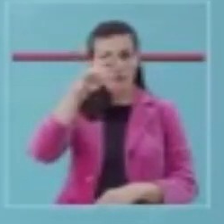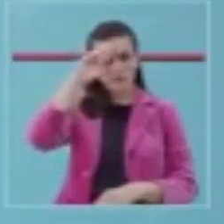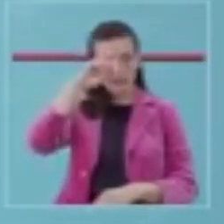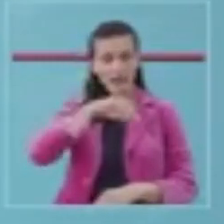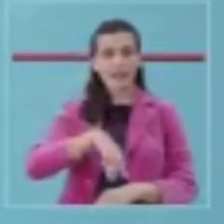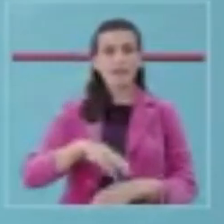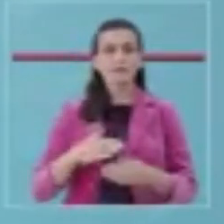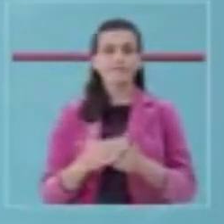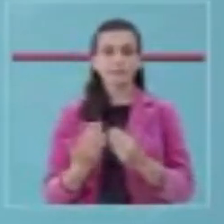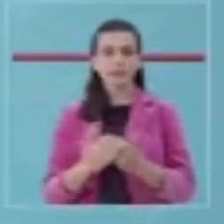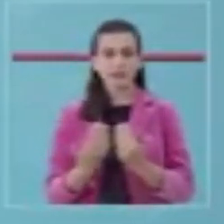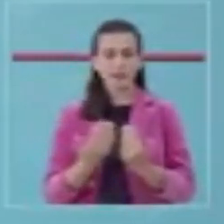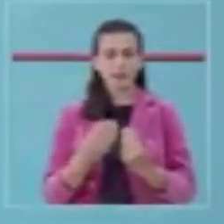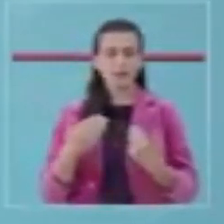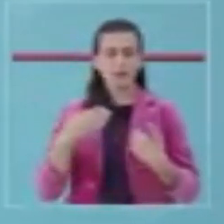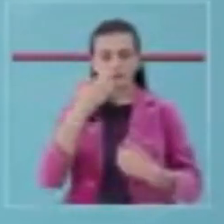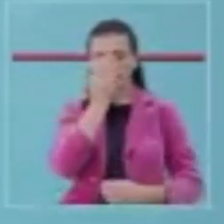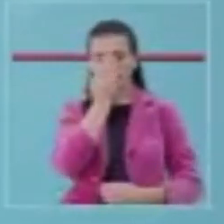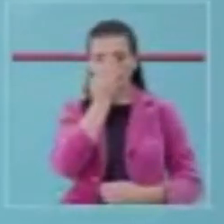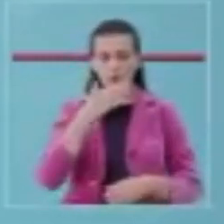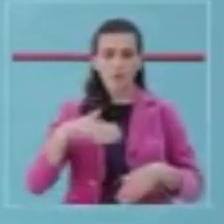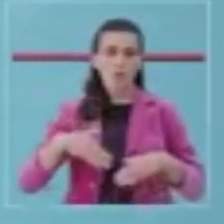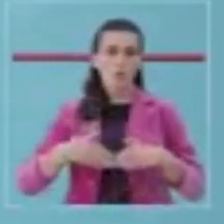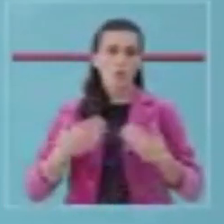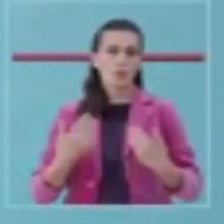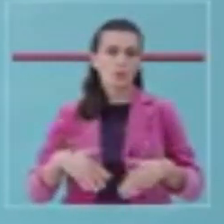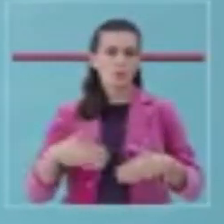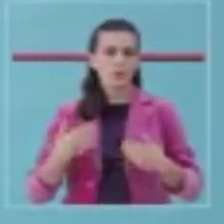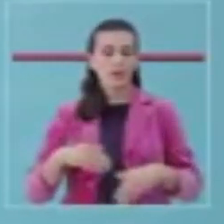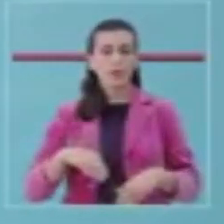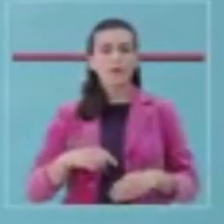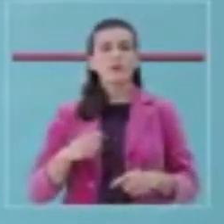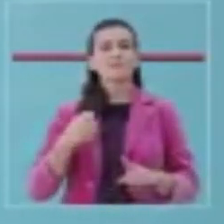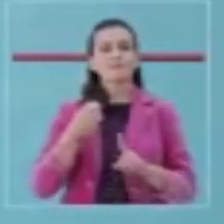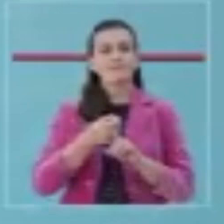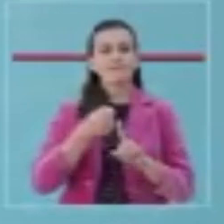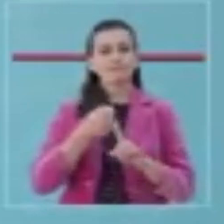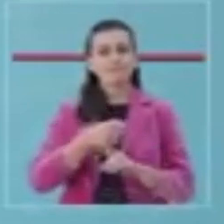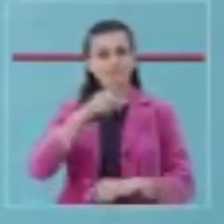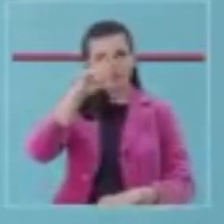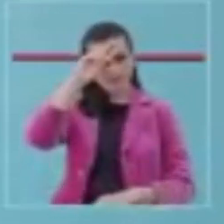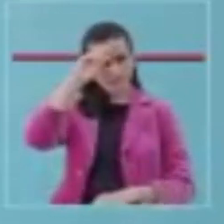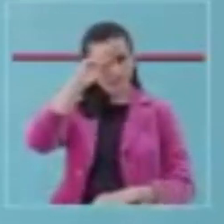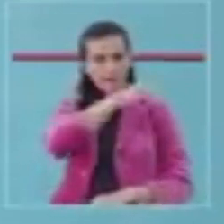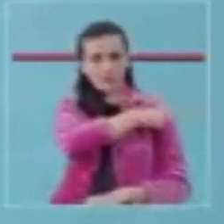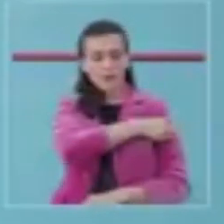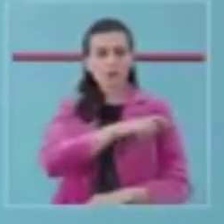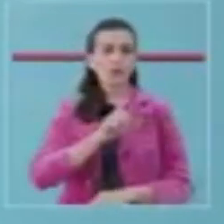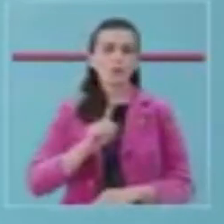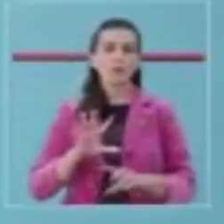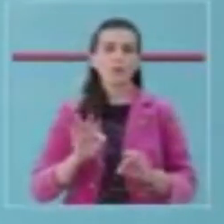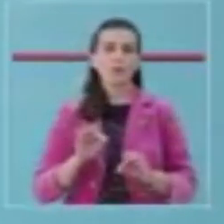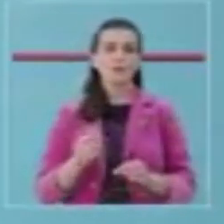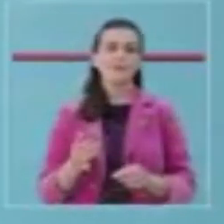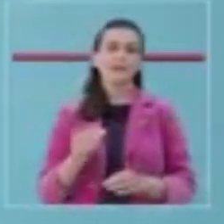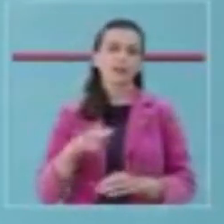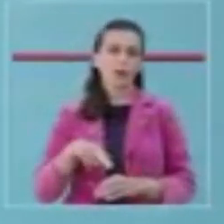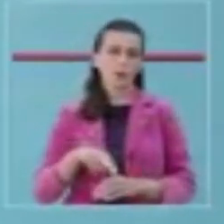disa ditësh në gjendje të rëndë dhe e intubuar, pavarësisht për kujdesjeve të mjekëve, nuk ka mundur të